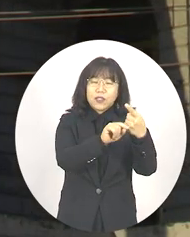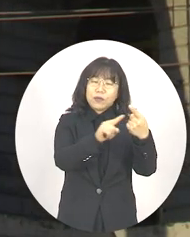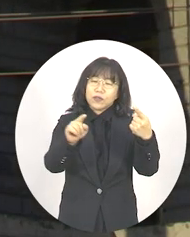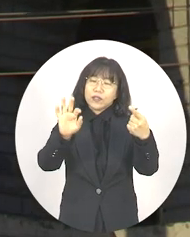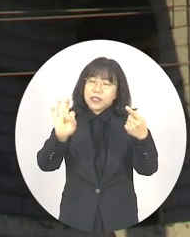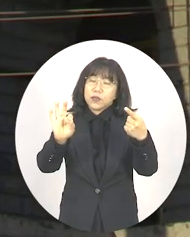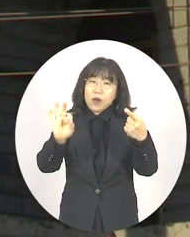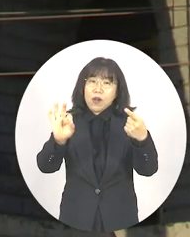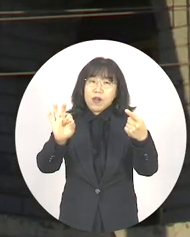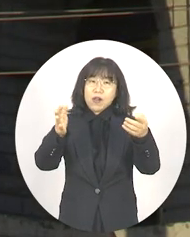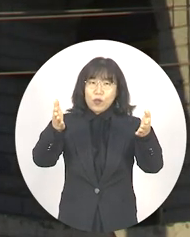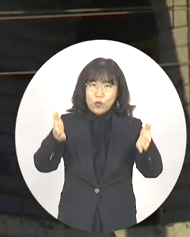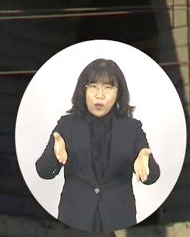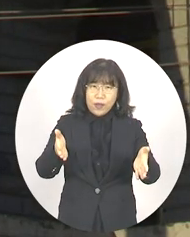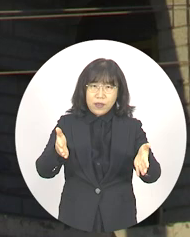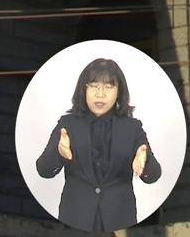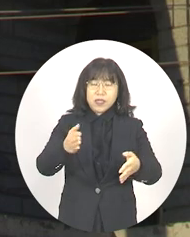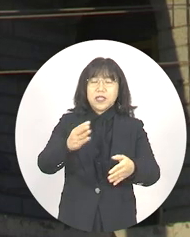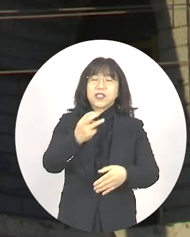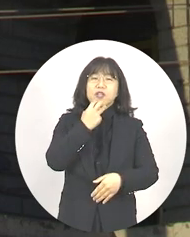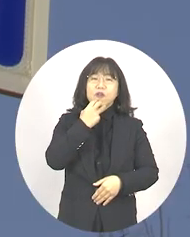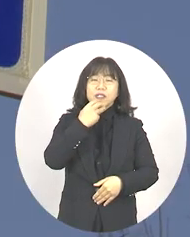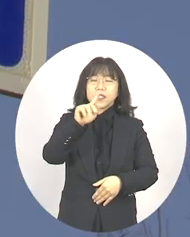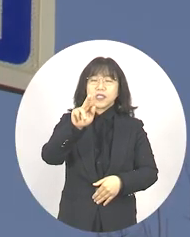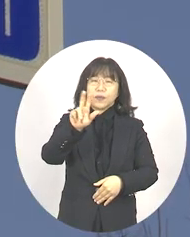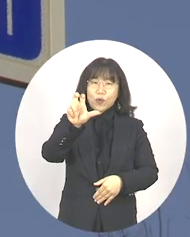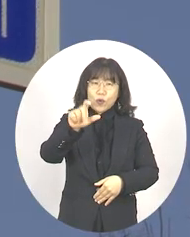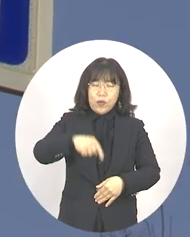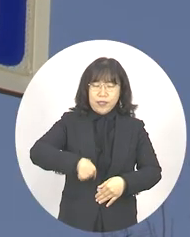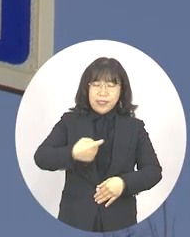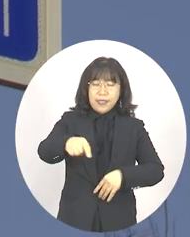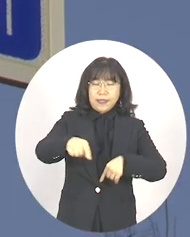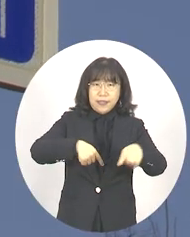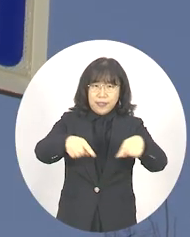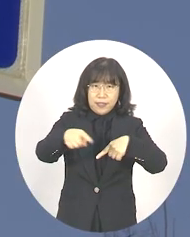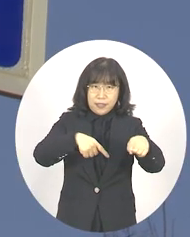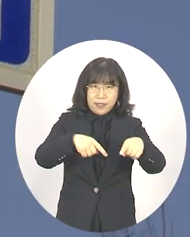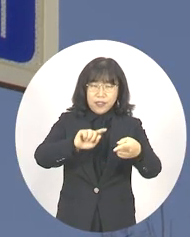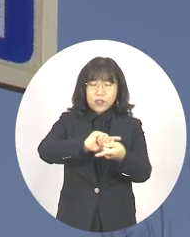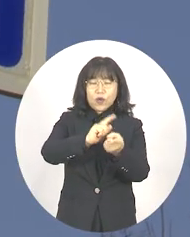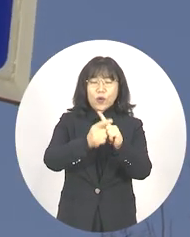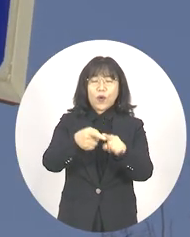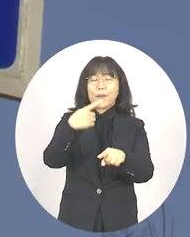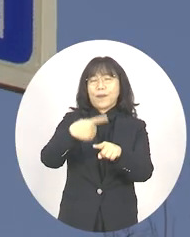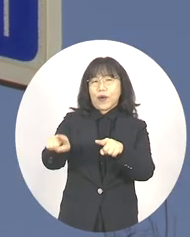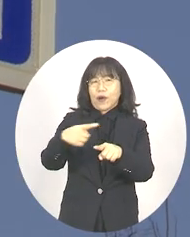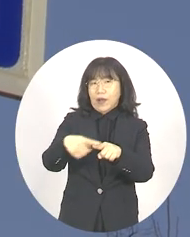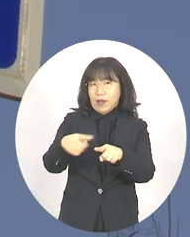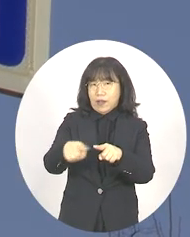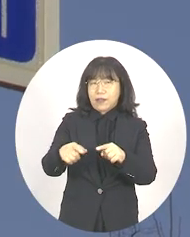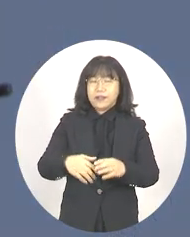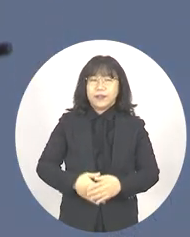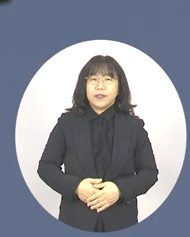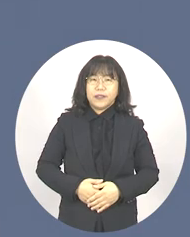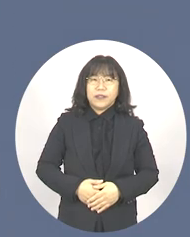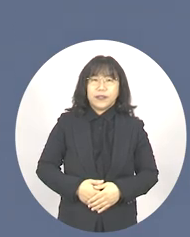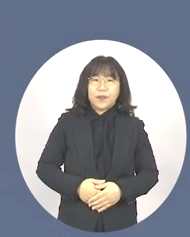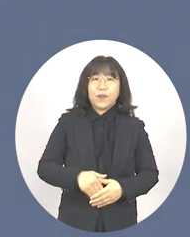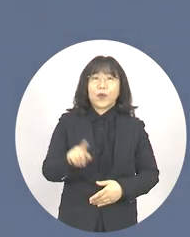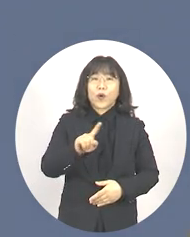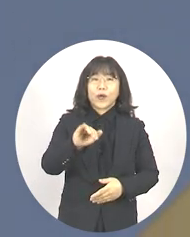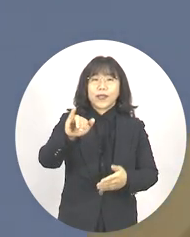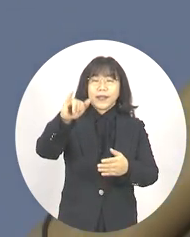10월까지 서울시 25개 자치구에서 추진한 주소 업무 관련 실적을 고려해 평가됐습니다.